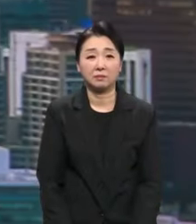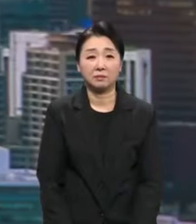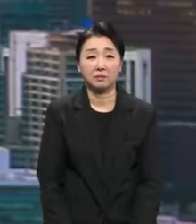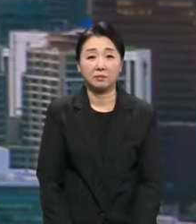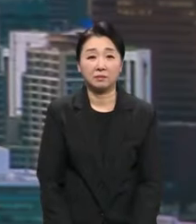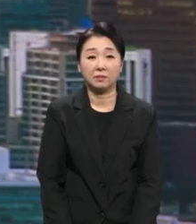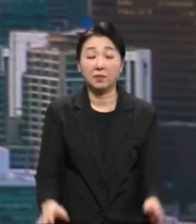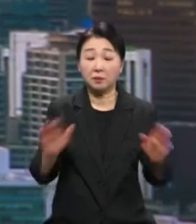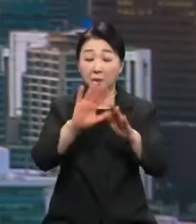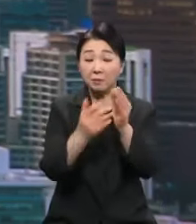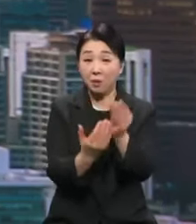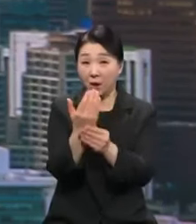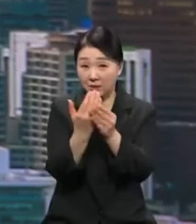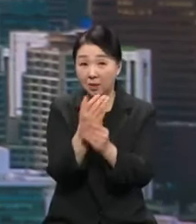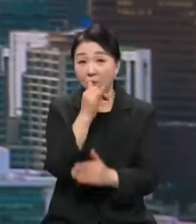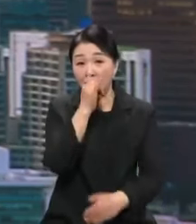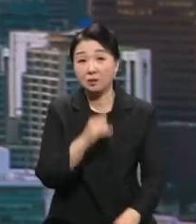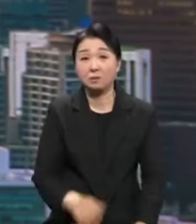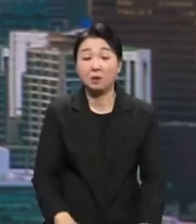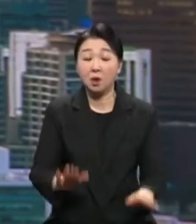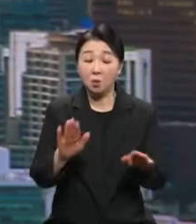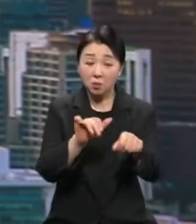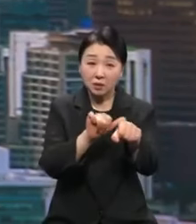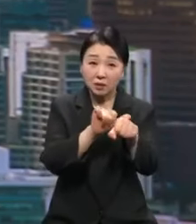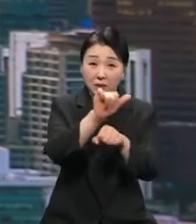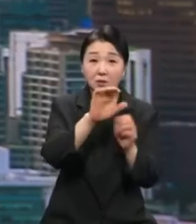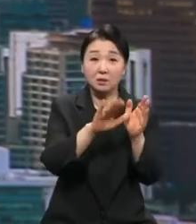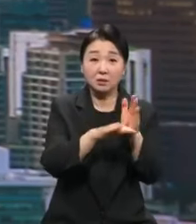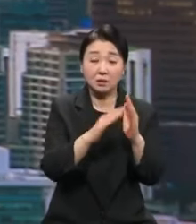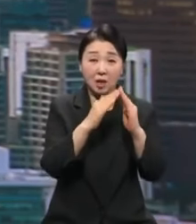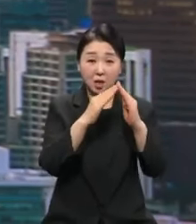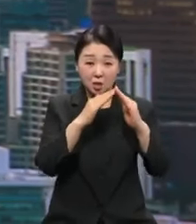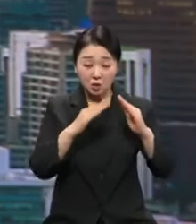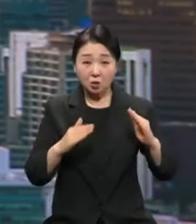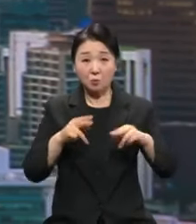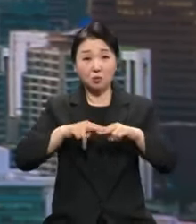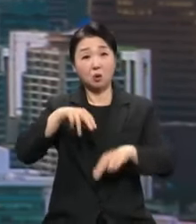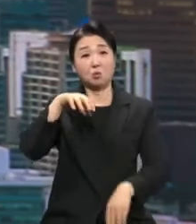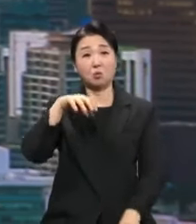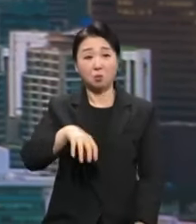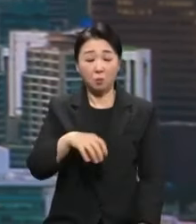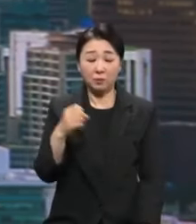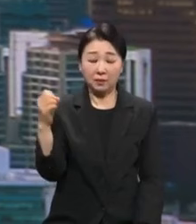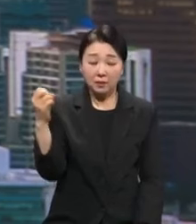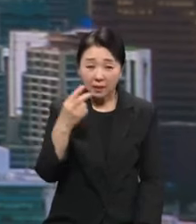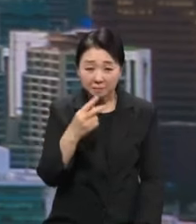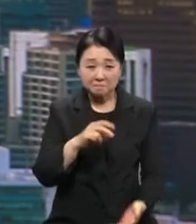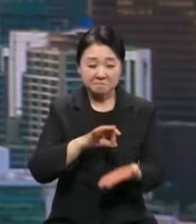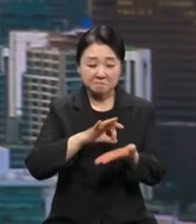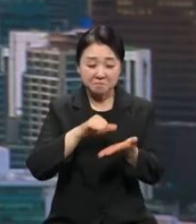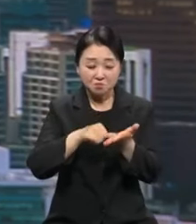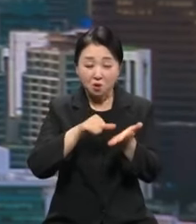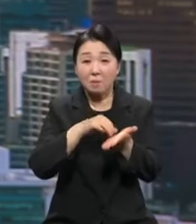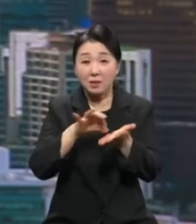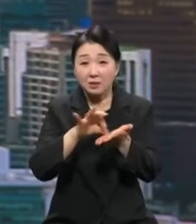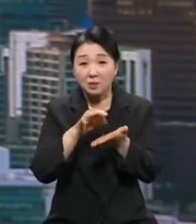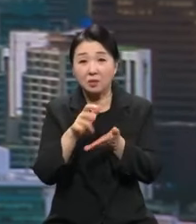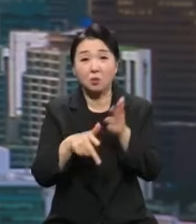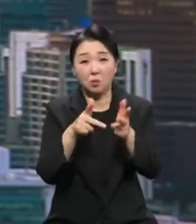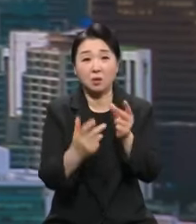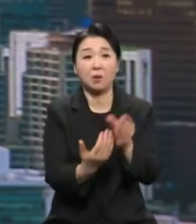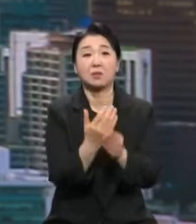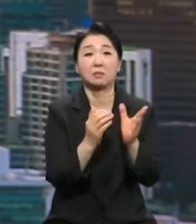밤사이 화재 사고입니다. 오늘 오전 5시에 전북 정읍의 한 재활용 시설 공장에서 불이 났습니다. 소방은 대응